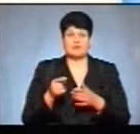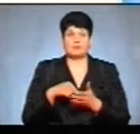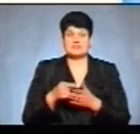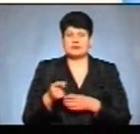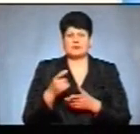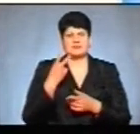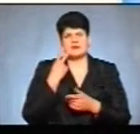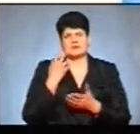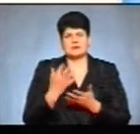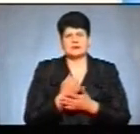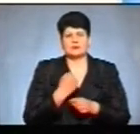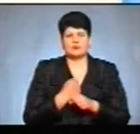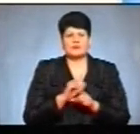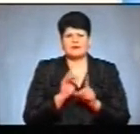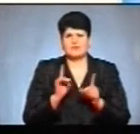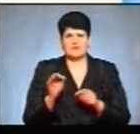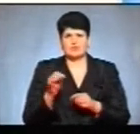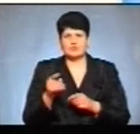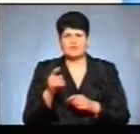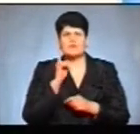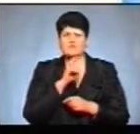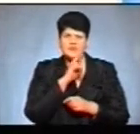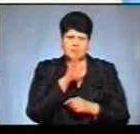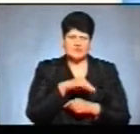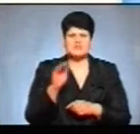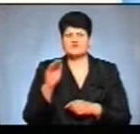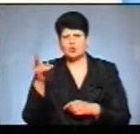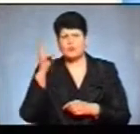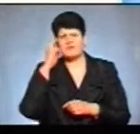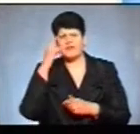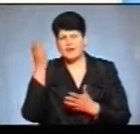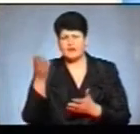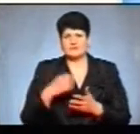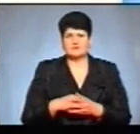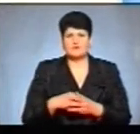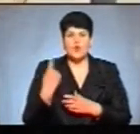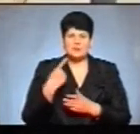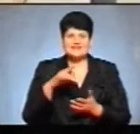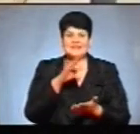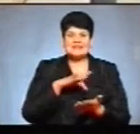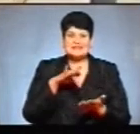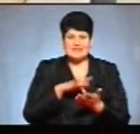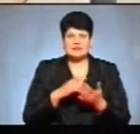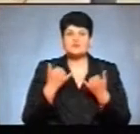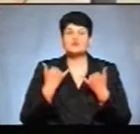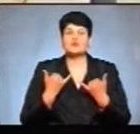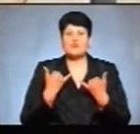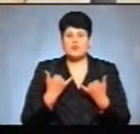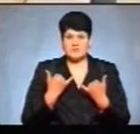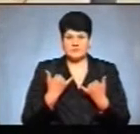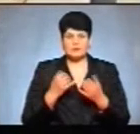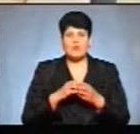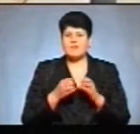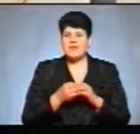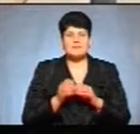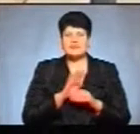він завжди знайде роботу. Я кажу не тільки про Тернопіль, я кажу про Вінницю, про Житомир, про Київ. В обласних центрах сьогодні проблема навіть не в тому,